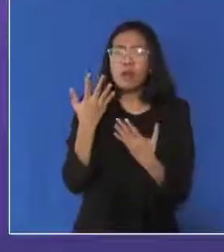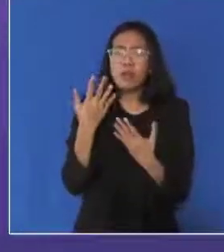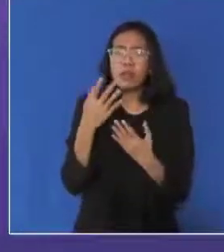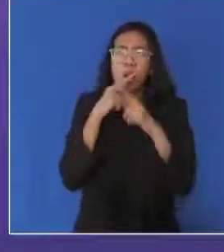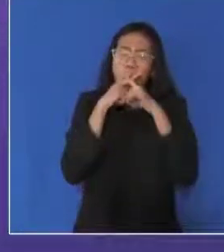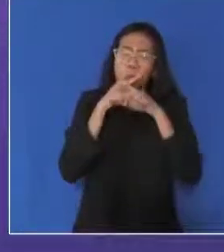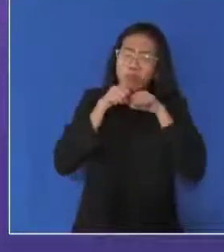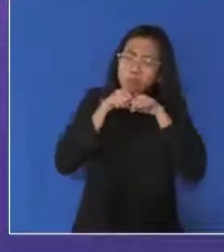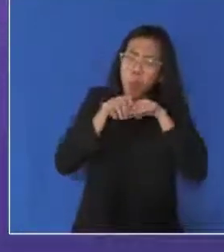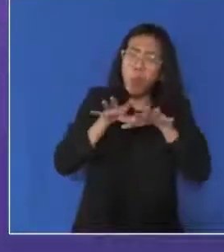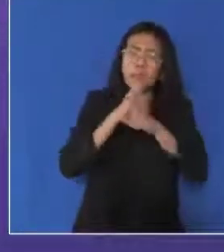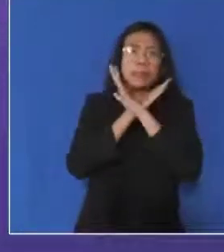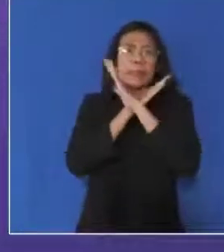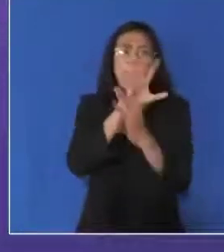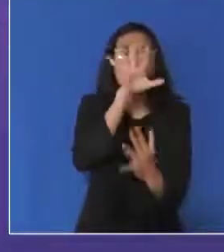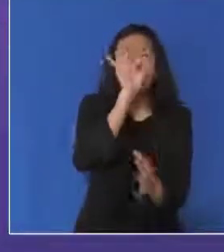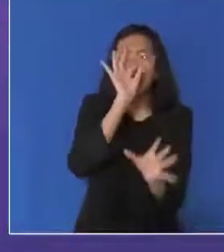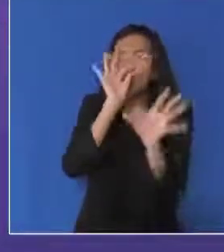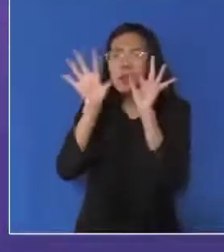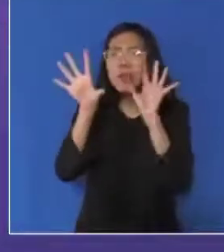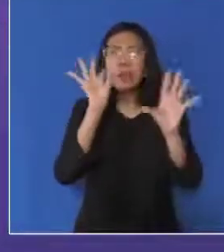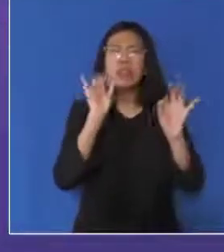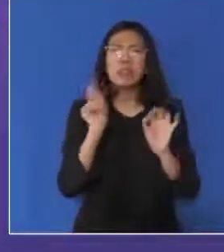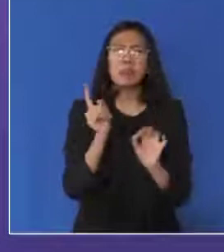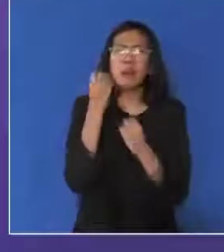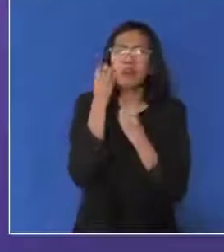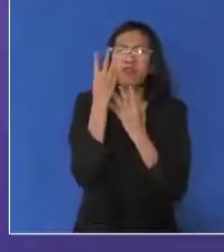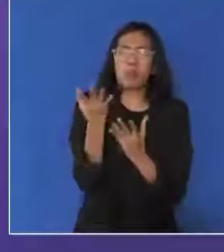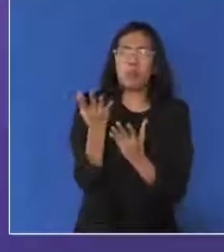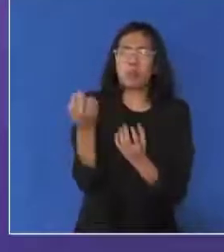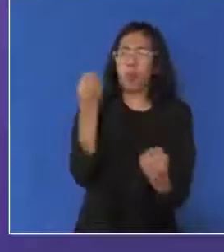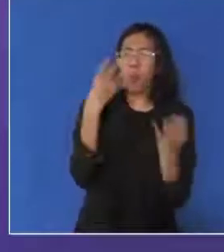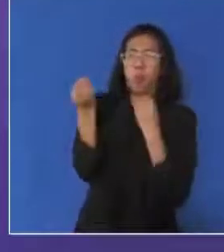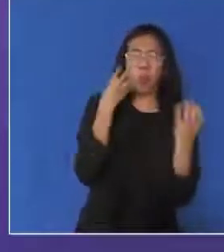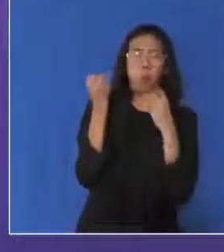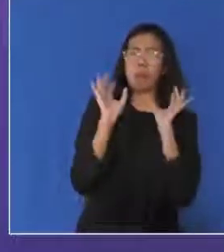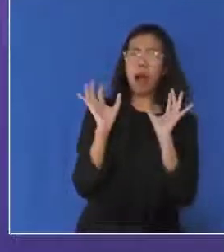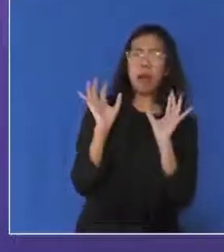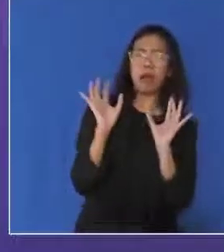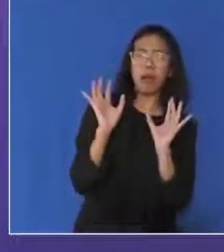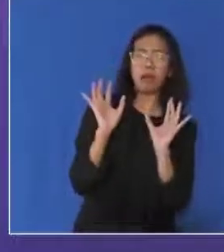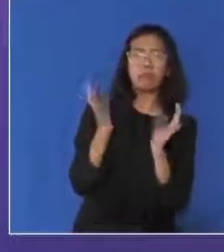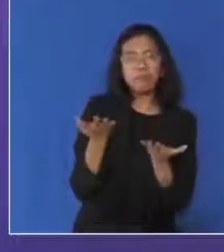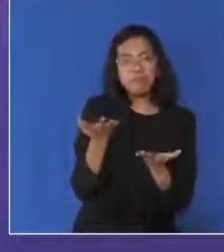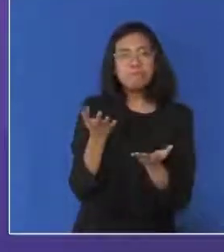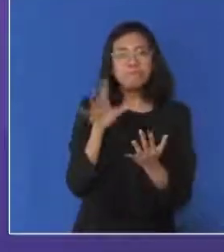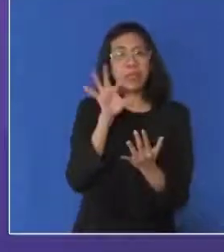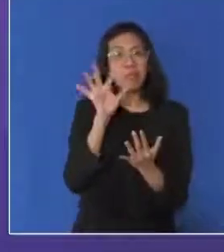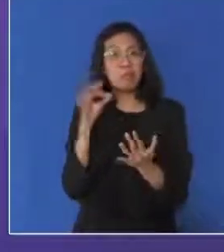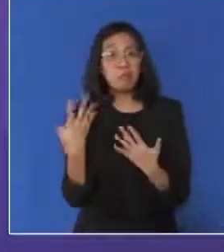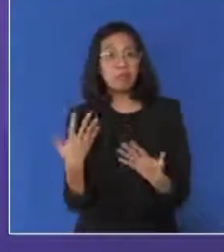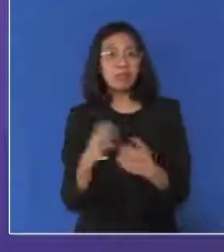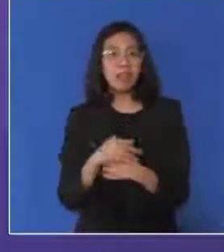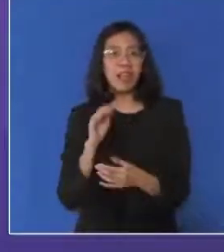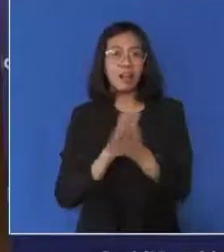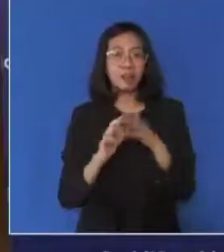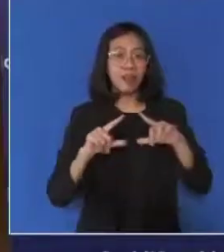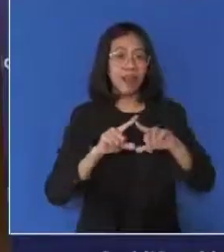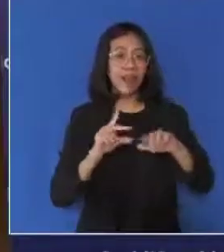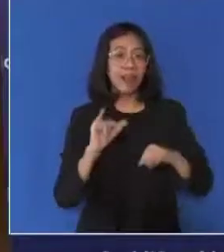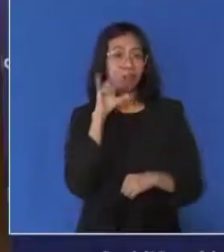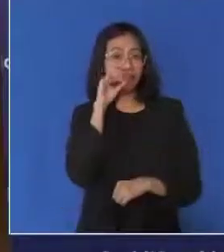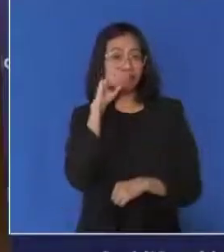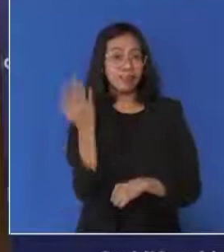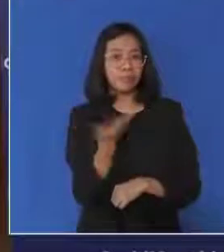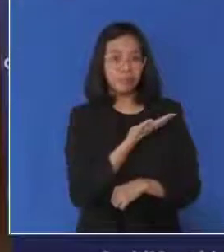subuhan dengan info the mix di mana begitu mudahnya kabar diberikan tanpa konfirmasi Sebelumnya saya kemas Hari dulu ya